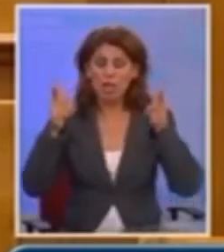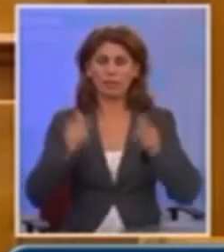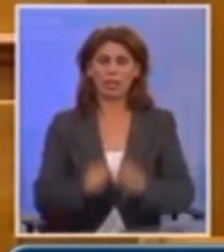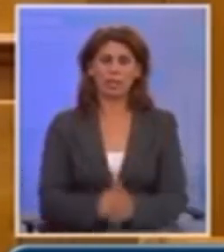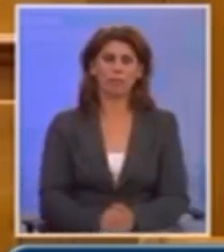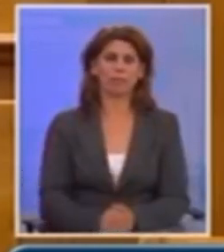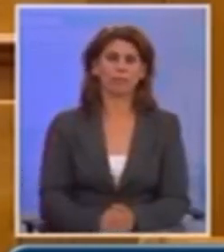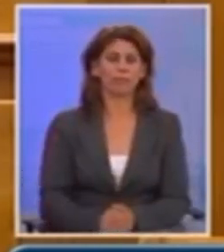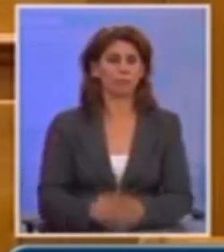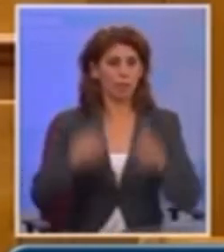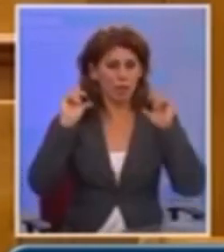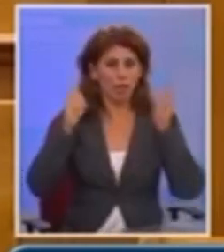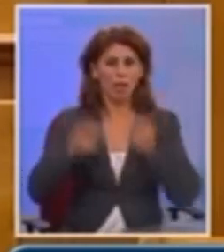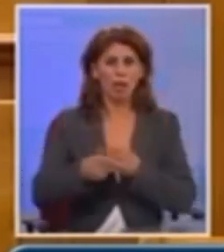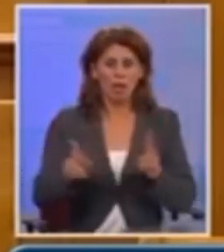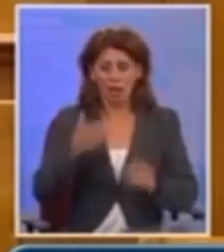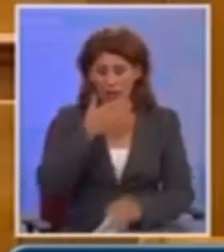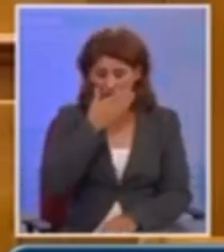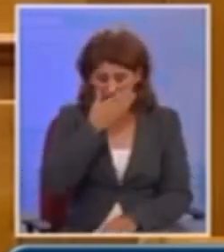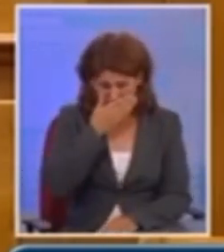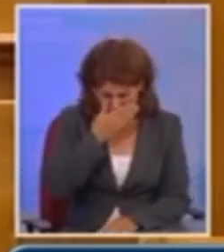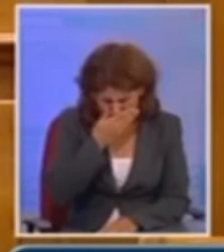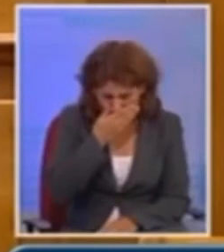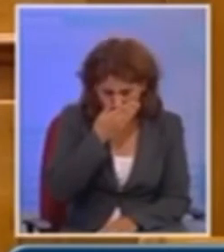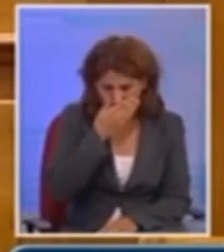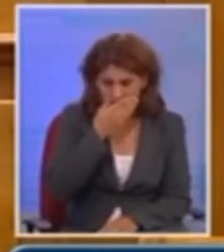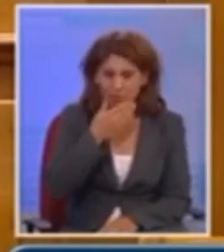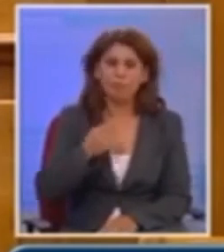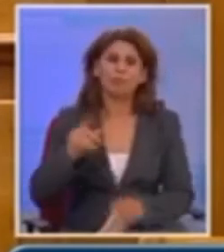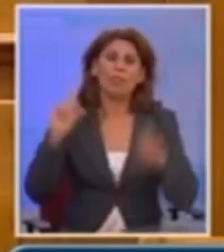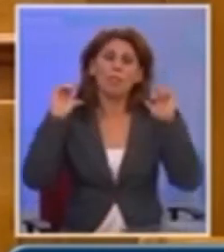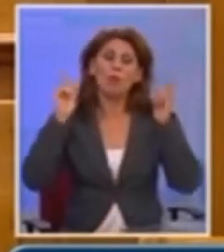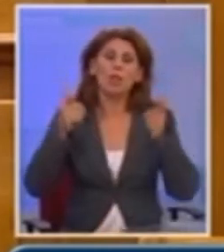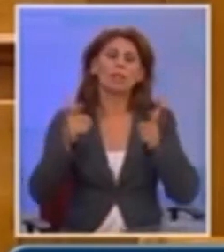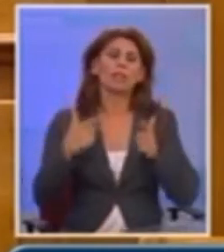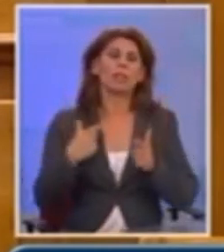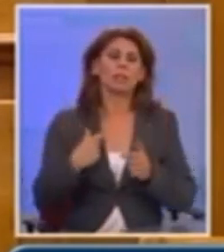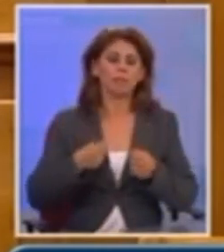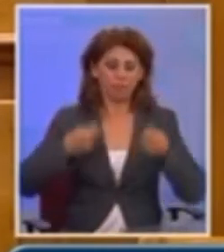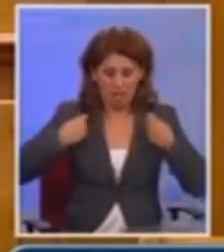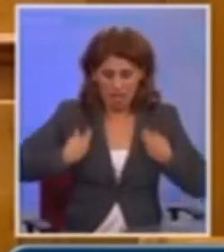δημοκρατία απελευθερώνει, η δημοκρατία